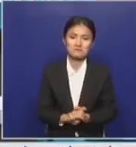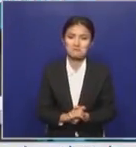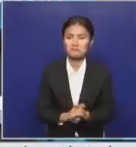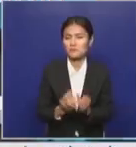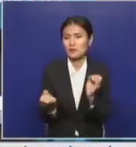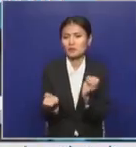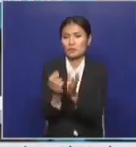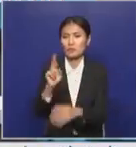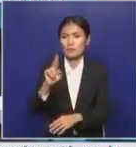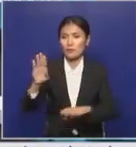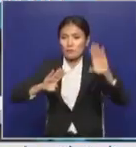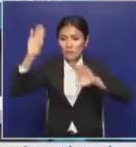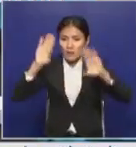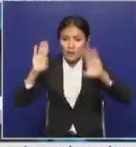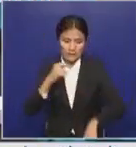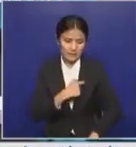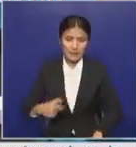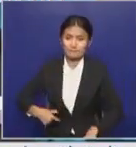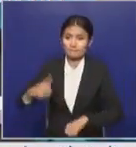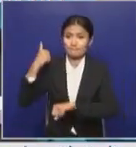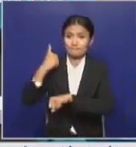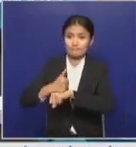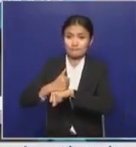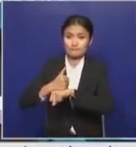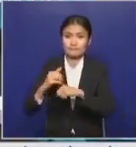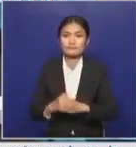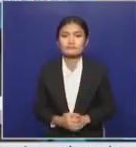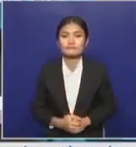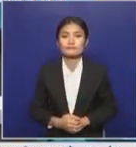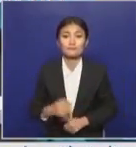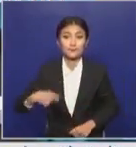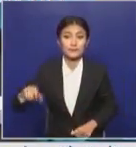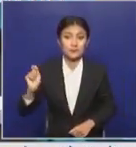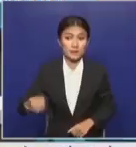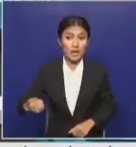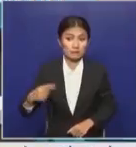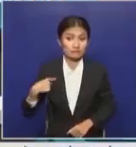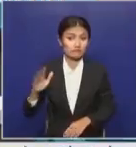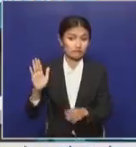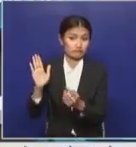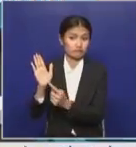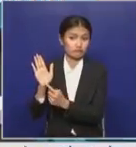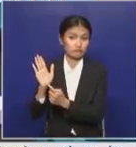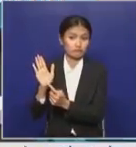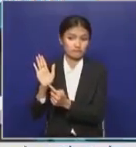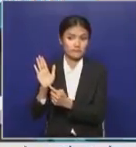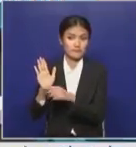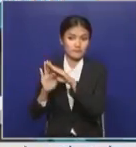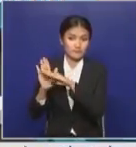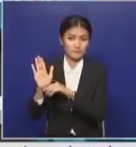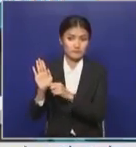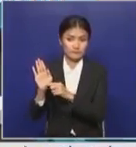ประชาธิปไตยอันมีพระมหากษัตริย์ทรงเป็นประมุขที่อยู่ในคำรักษาของสารคะดังนั้น